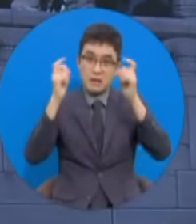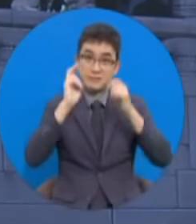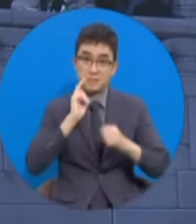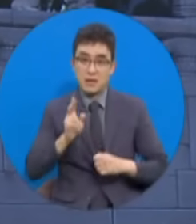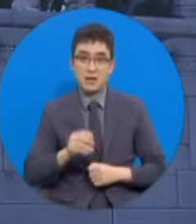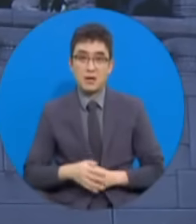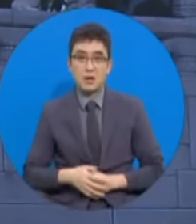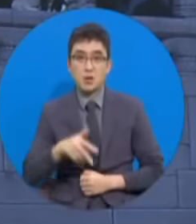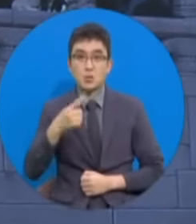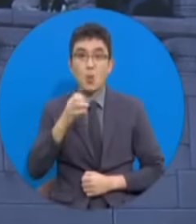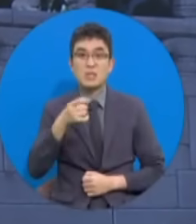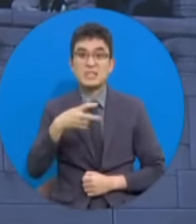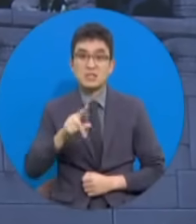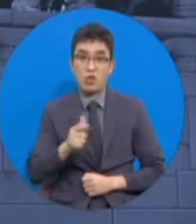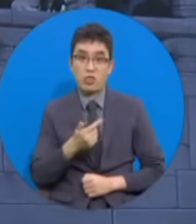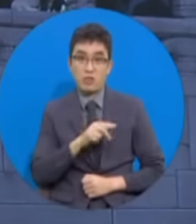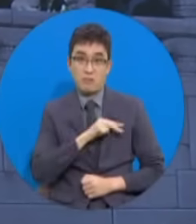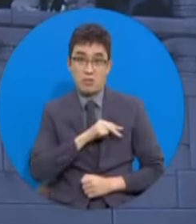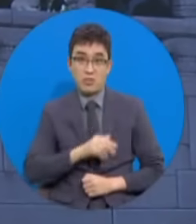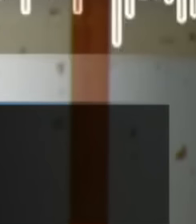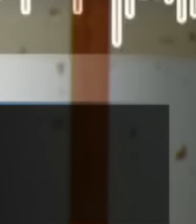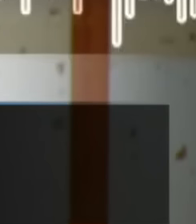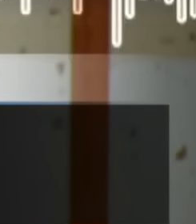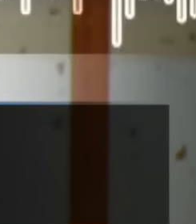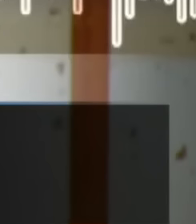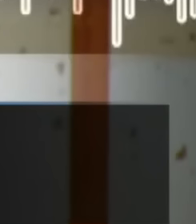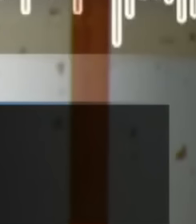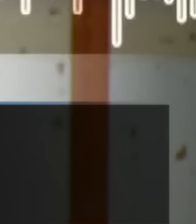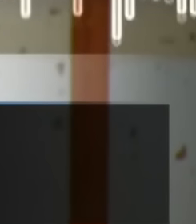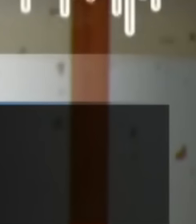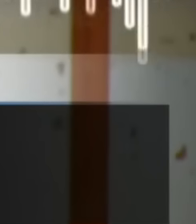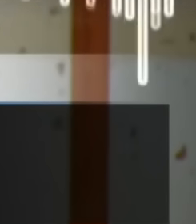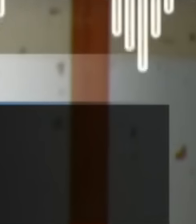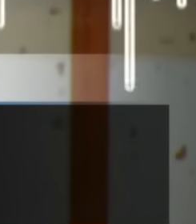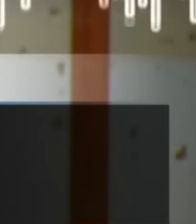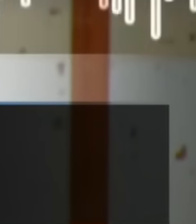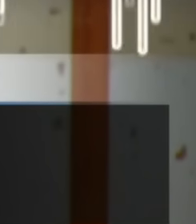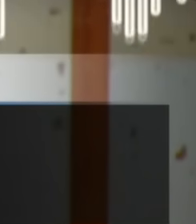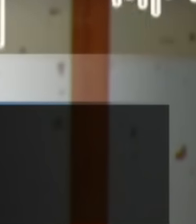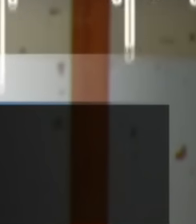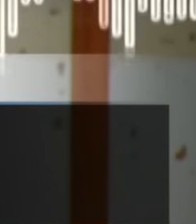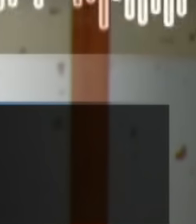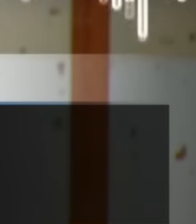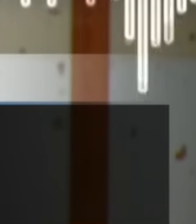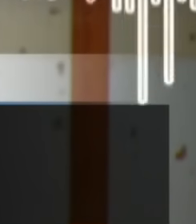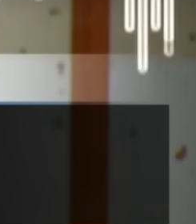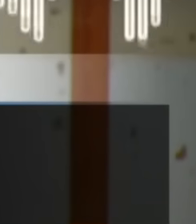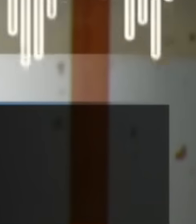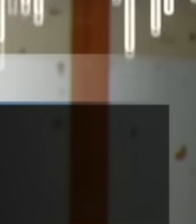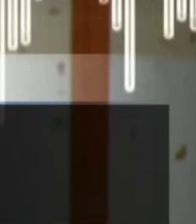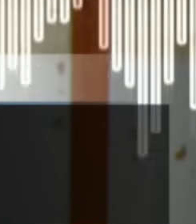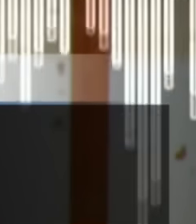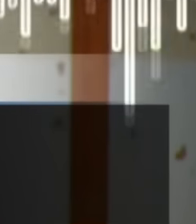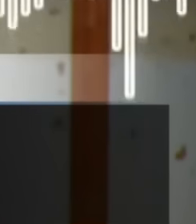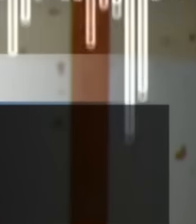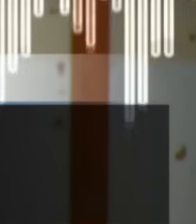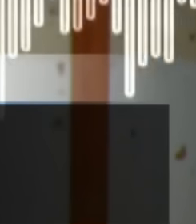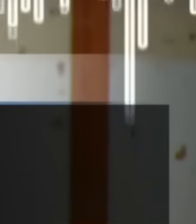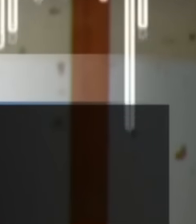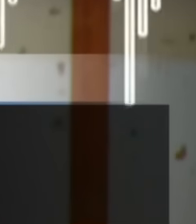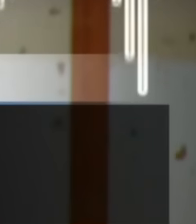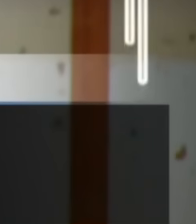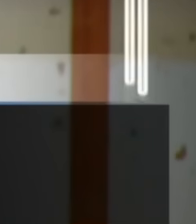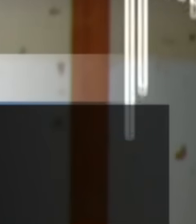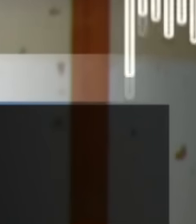치열합니다. 먼저 조응천 의원 이야기입니다. 이상민 의원만큼 욕먹는 거 두려워하지